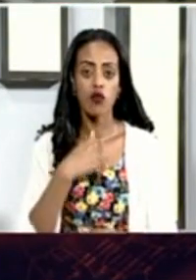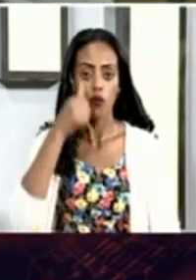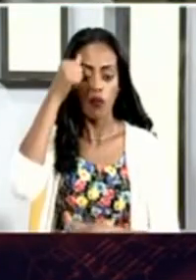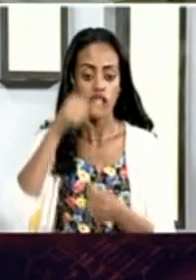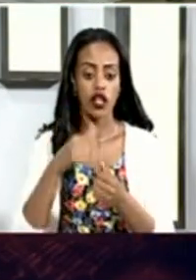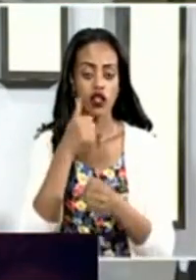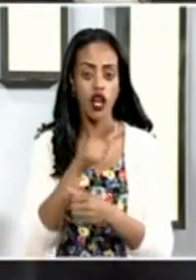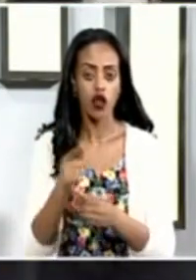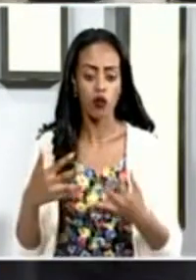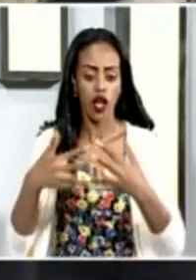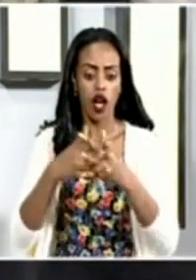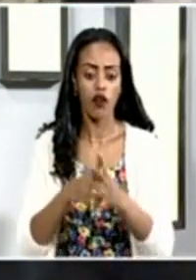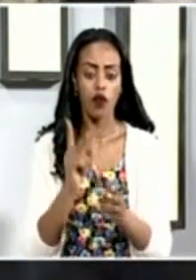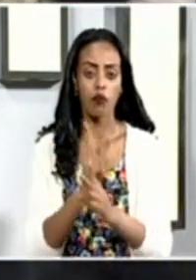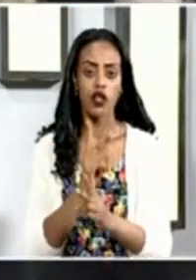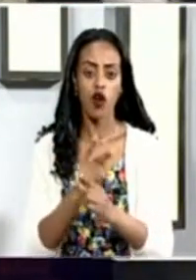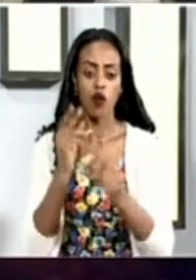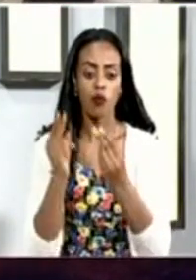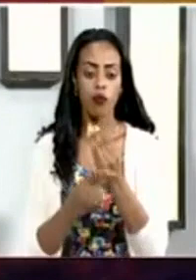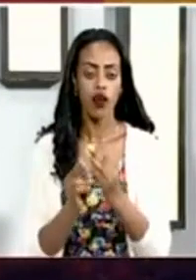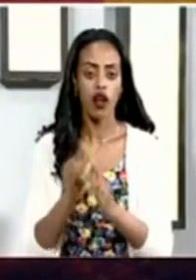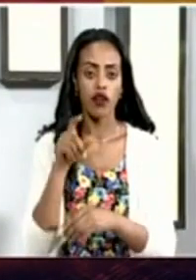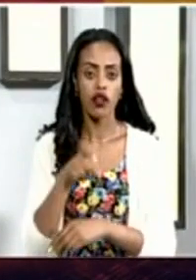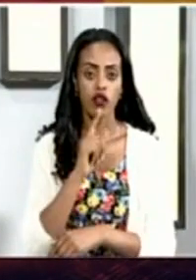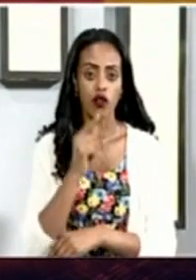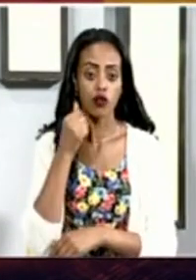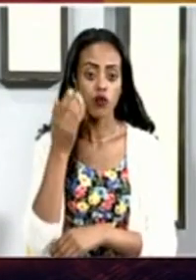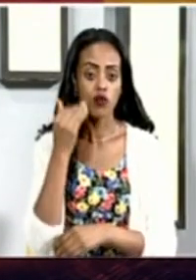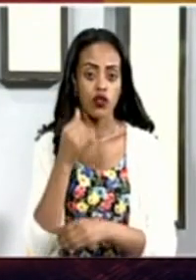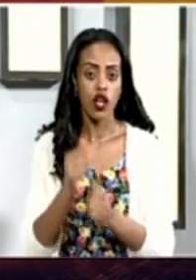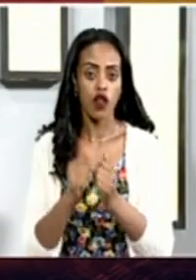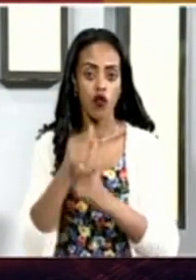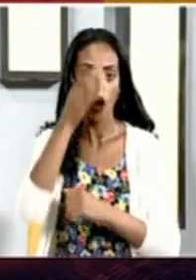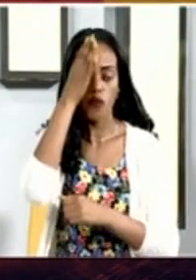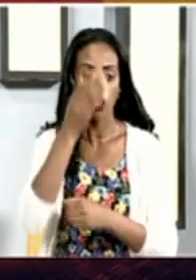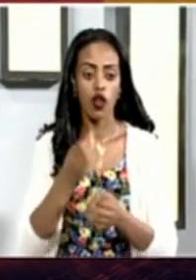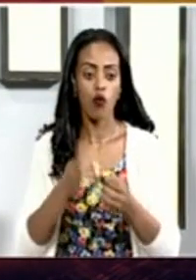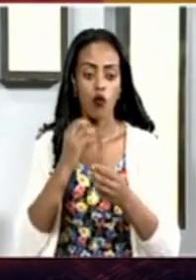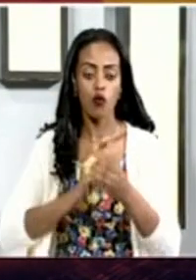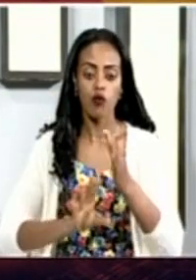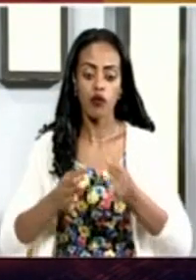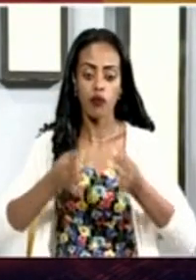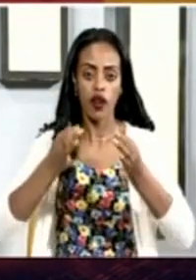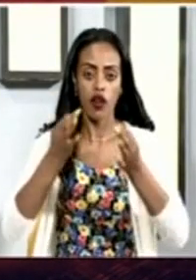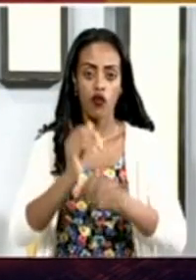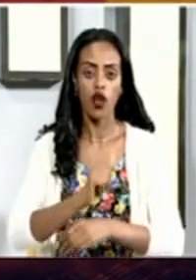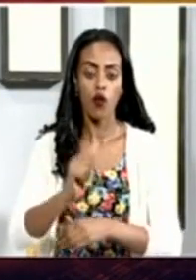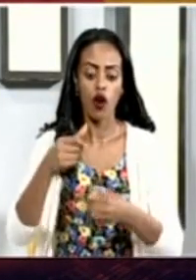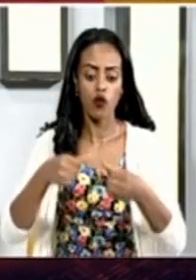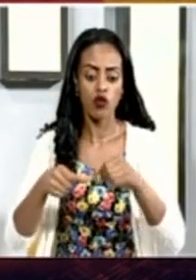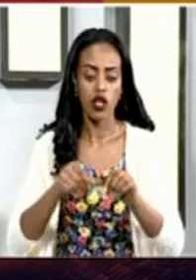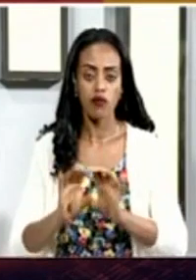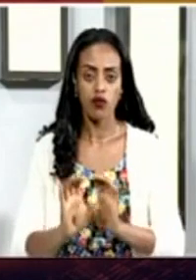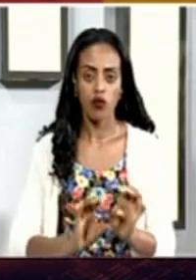ብምዝኽኻር ነዚኣቶም ተሓባቢርና ምሕላውን ምዕቃብን ኣገዳሲ ኢለን እቶም ዝሓለፉ ኣቦታት ካብ ውሉድ ወለዶ ክመሓላለፉ ናይ ባዕሎም እጃም